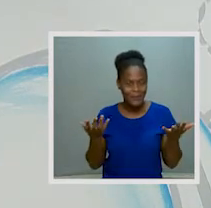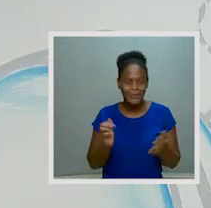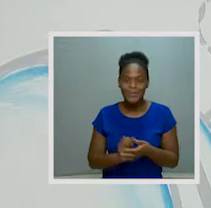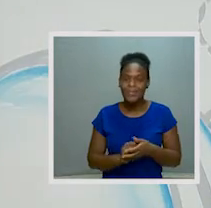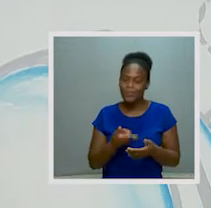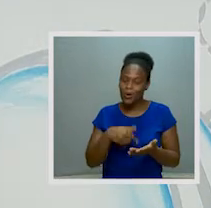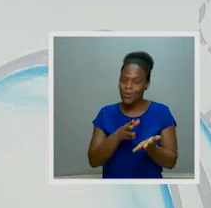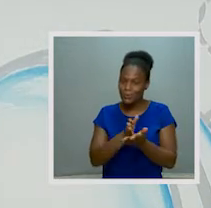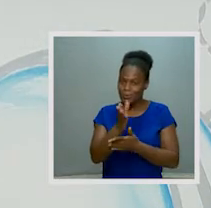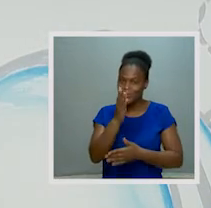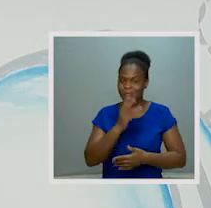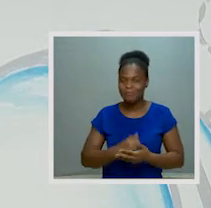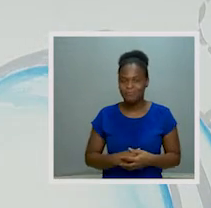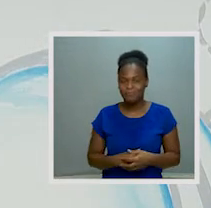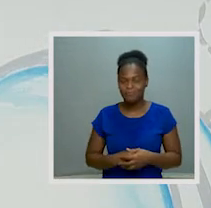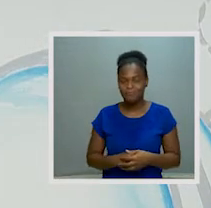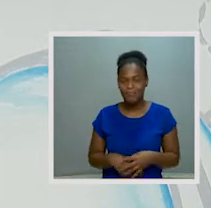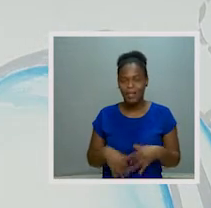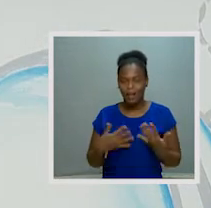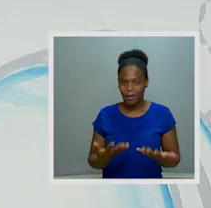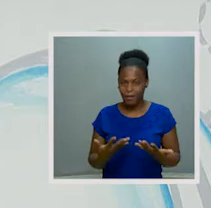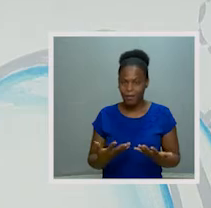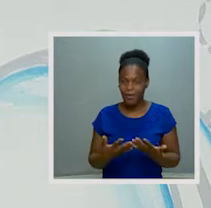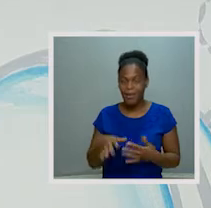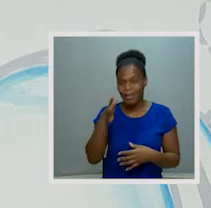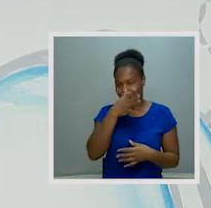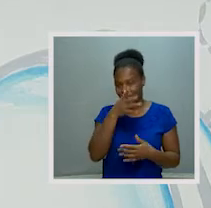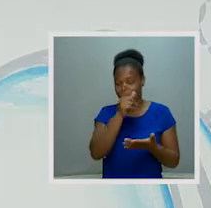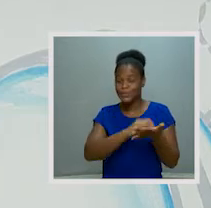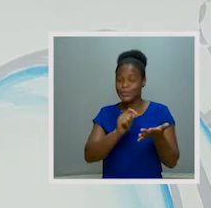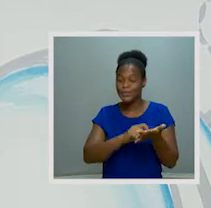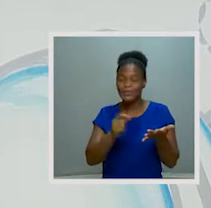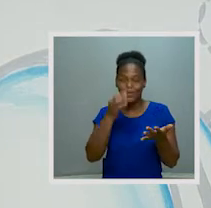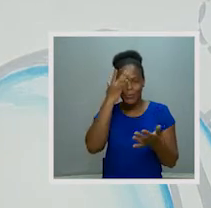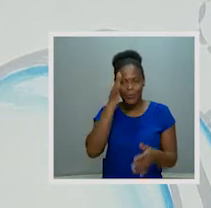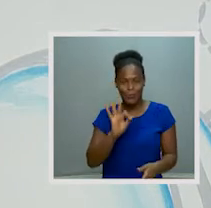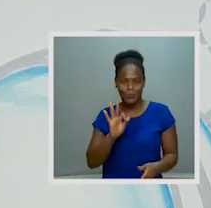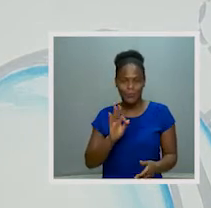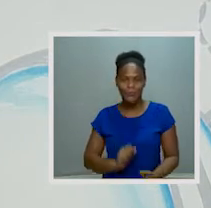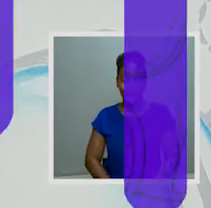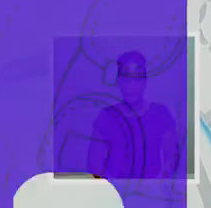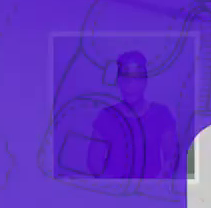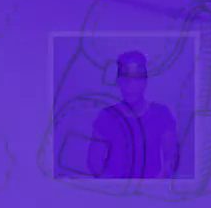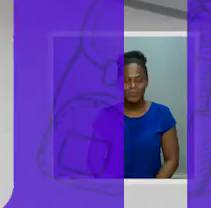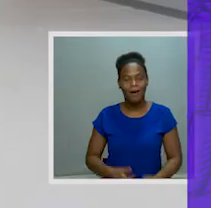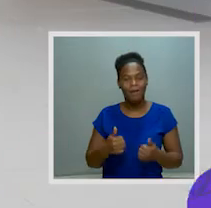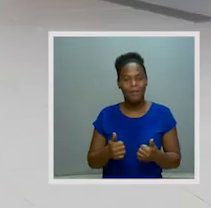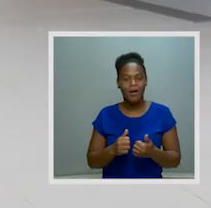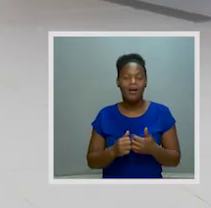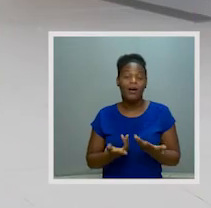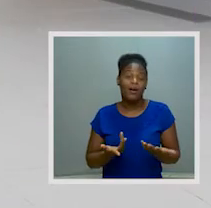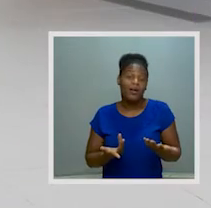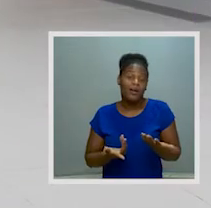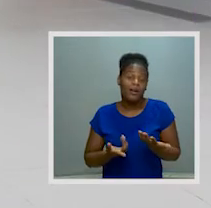bien, on continue. Maintenant, l'activité 4. Très bien,